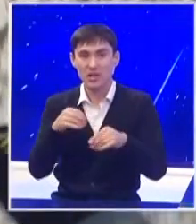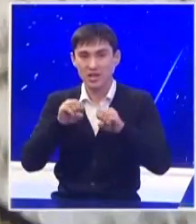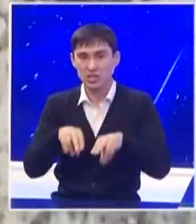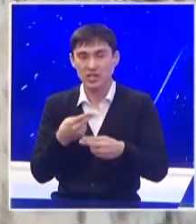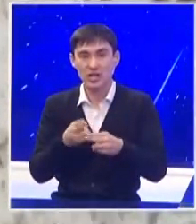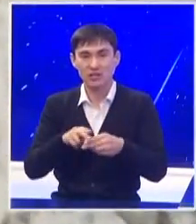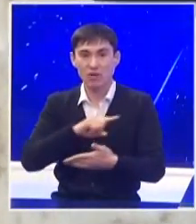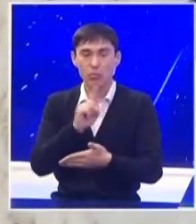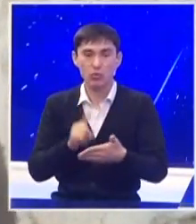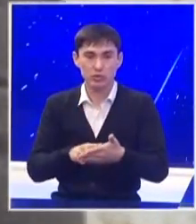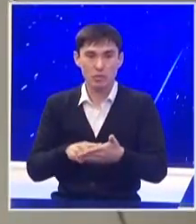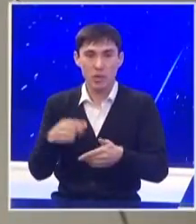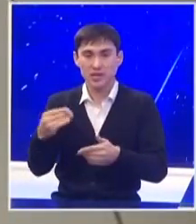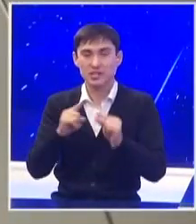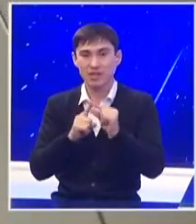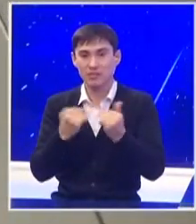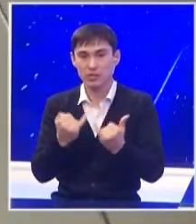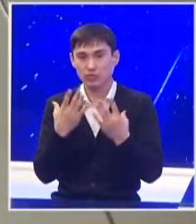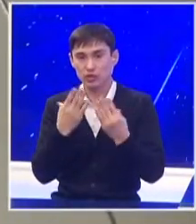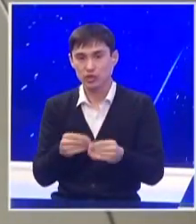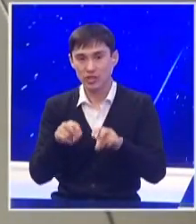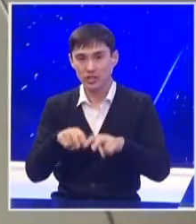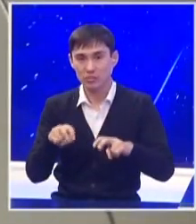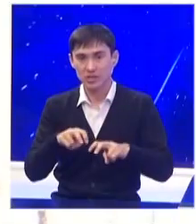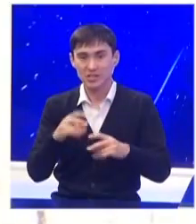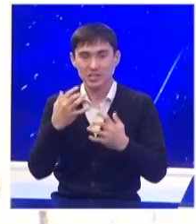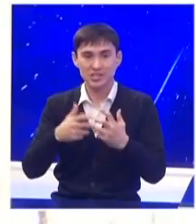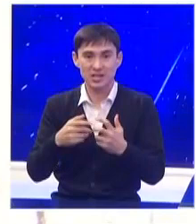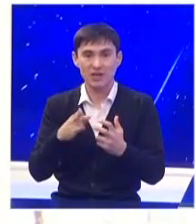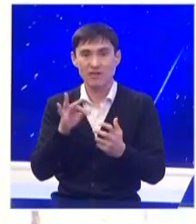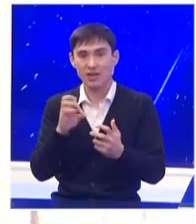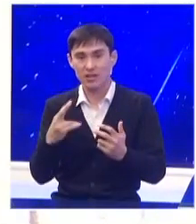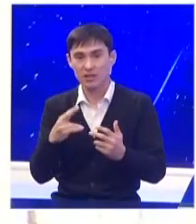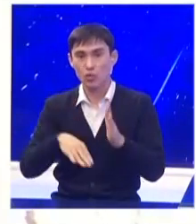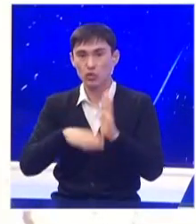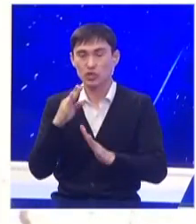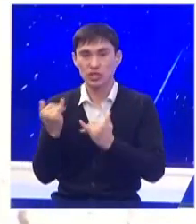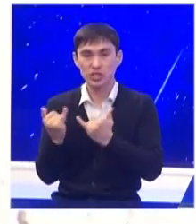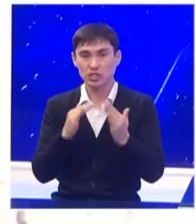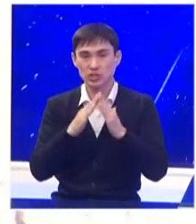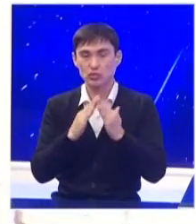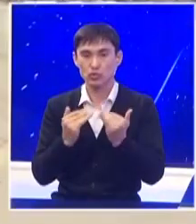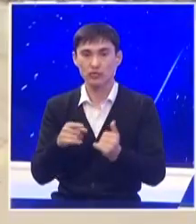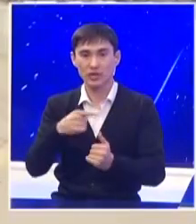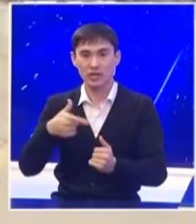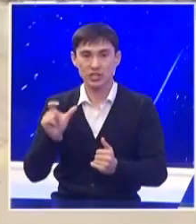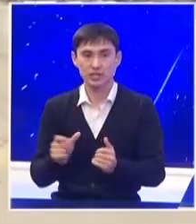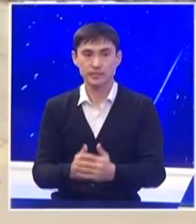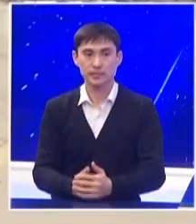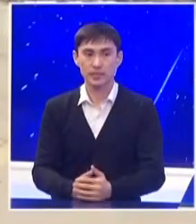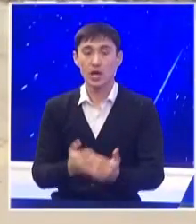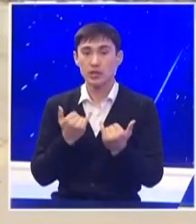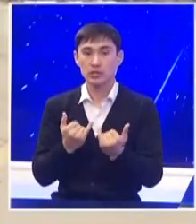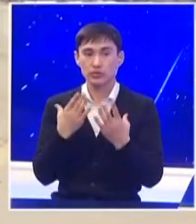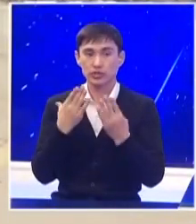решения этого вопроса. По их словам, на сегодняшний день рассматриваются несколько вариаций улучшения жилищных условий граждан. На сегодняшний день